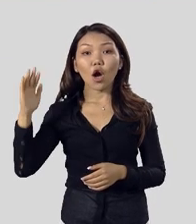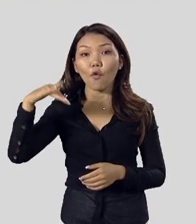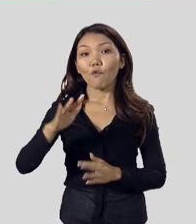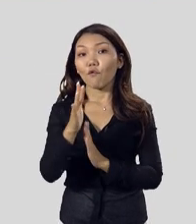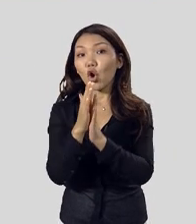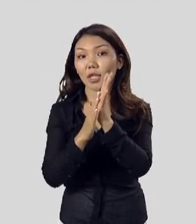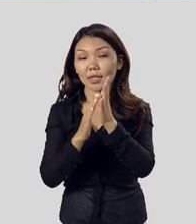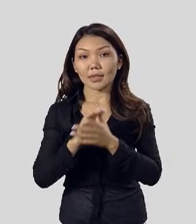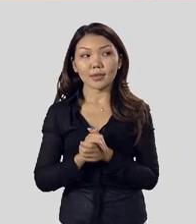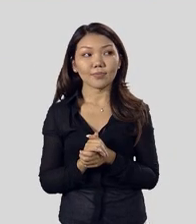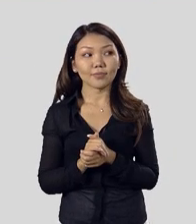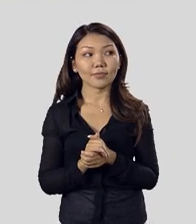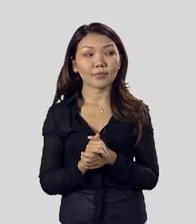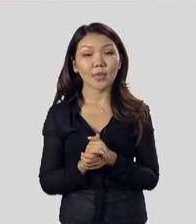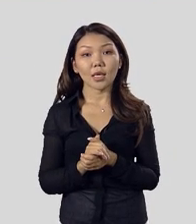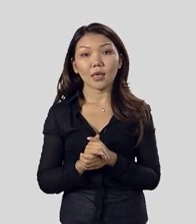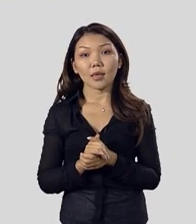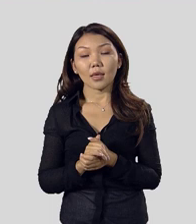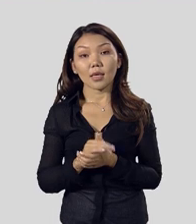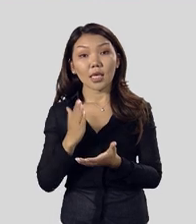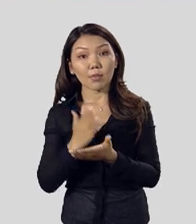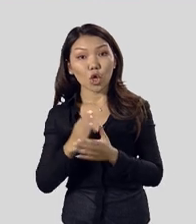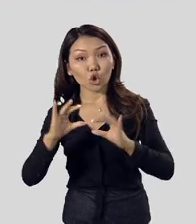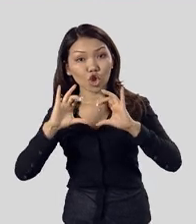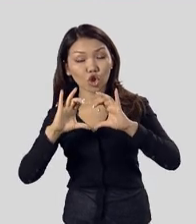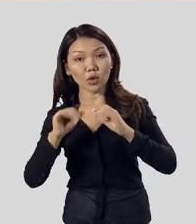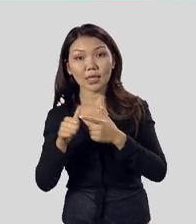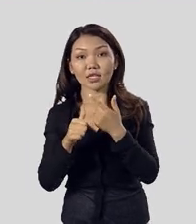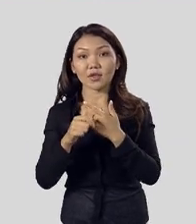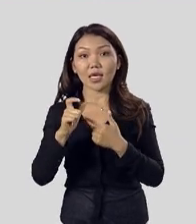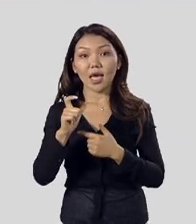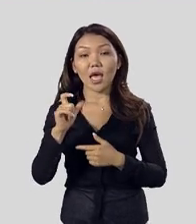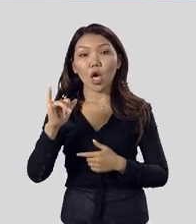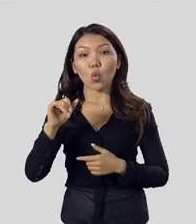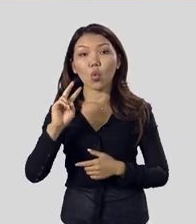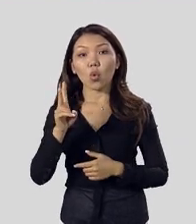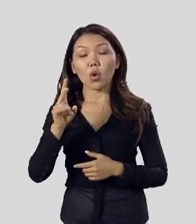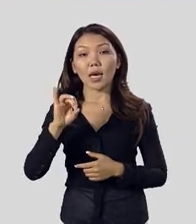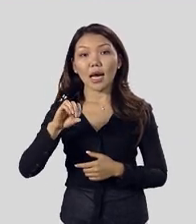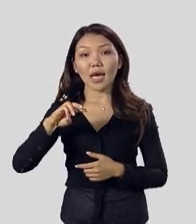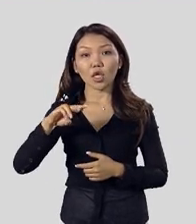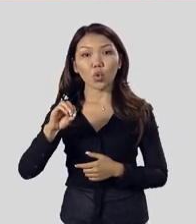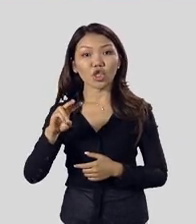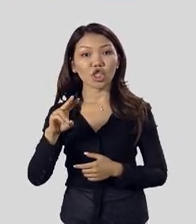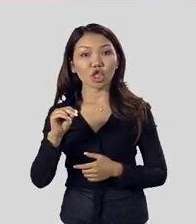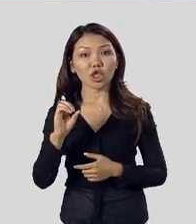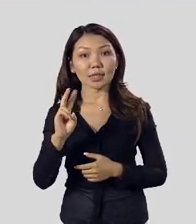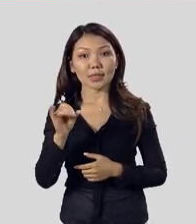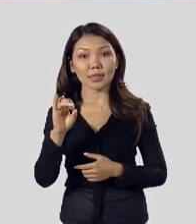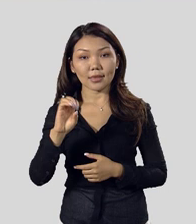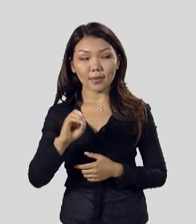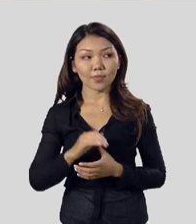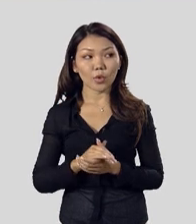имеющие ядро называются эукариотические у большинства живых организмов